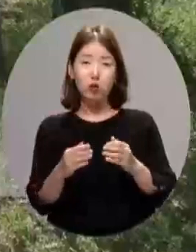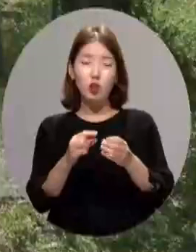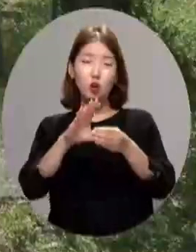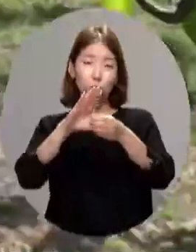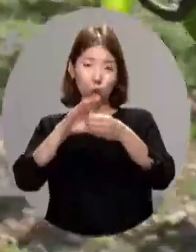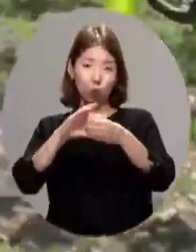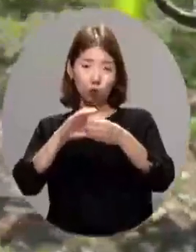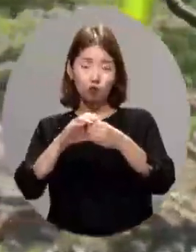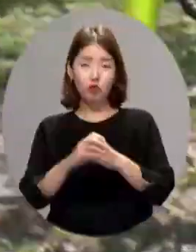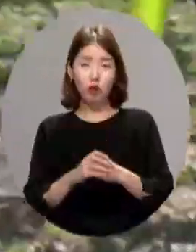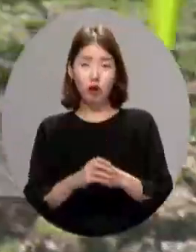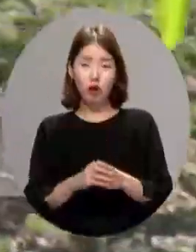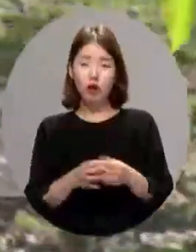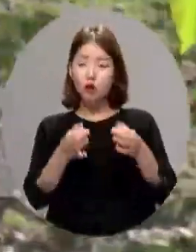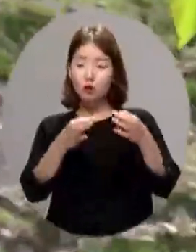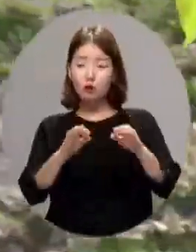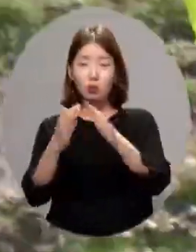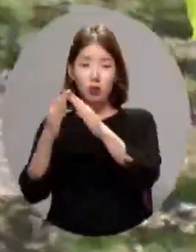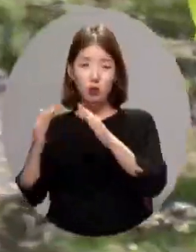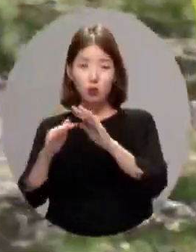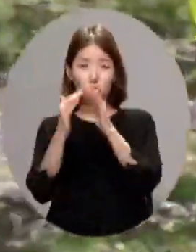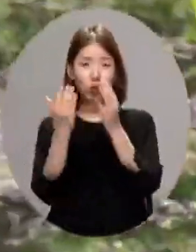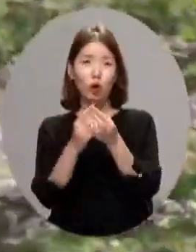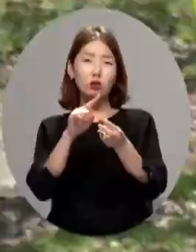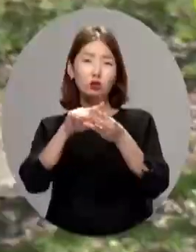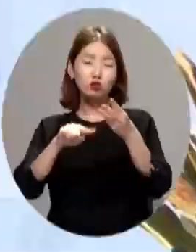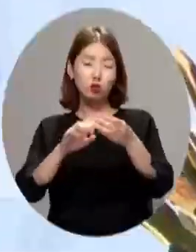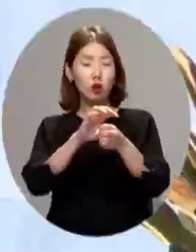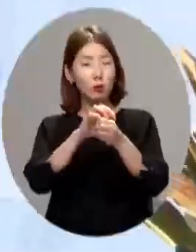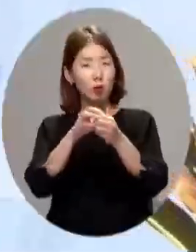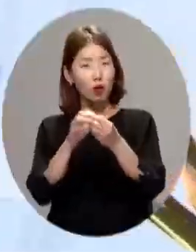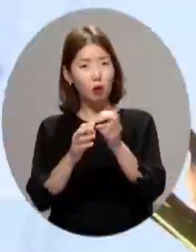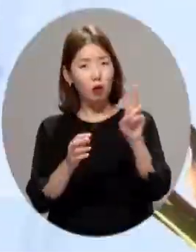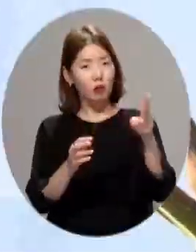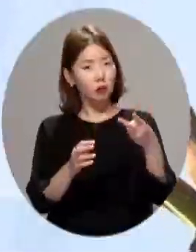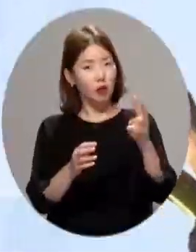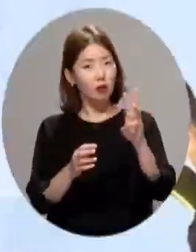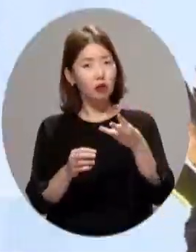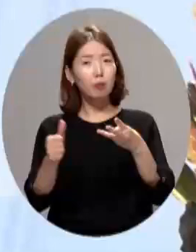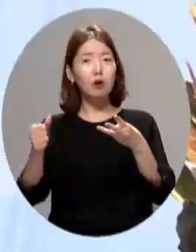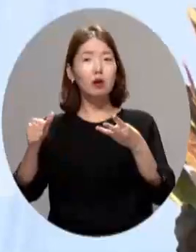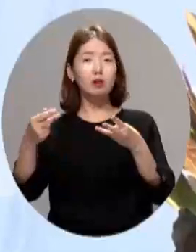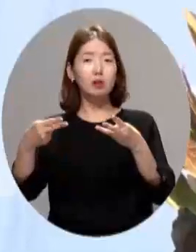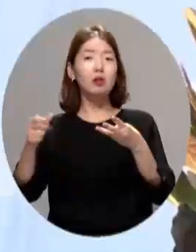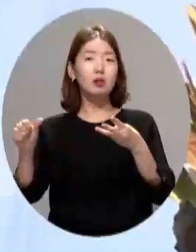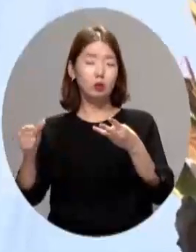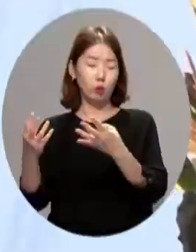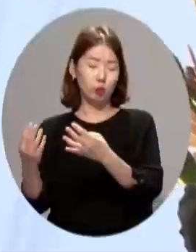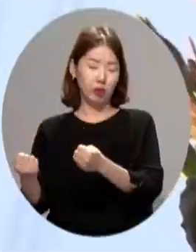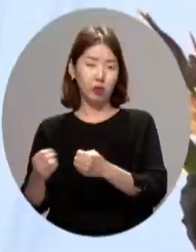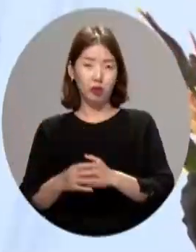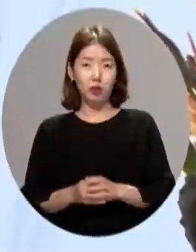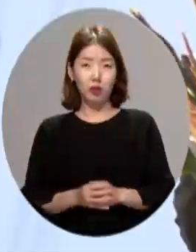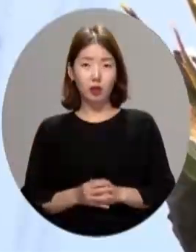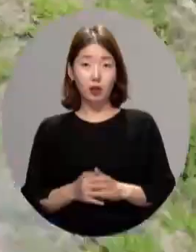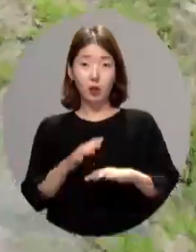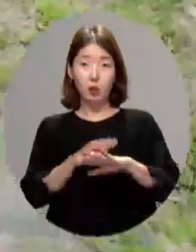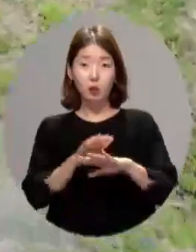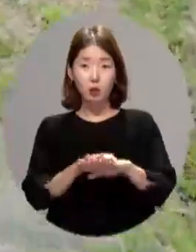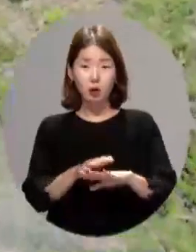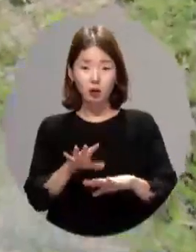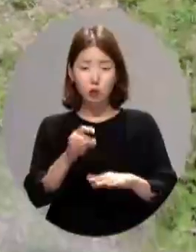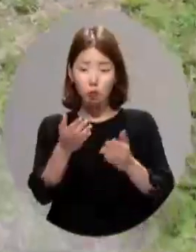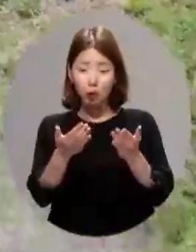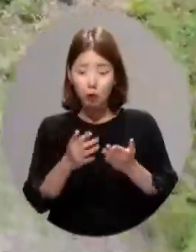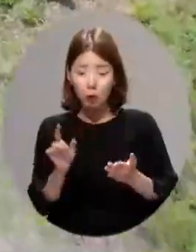복숭아, 그리고 김제와 전주, 완주의 배가 각각 200에서 300헥타르를 차지하고 있습니다. 농가가 당장 받을